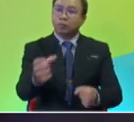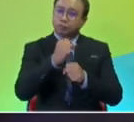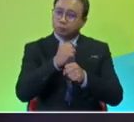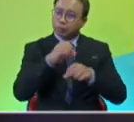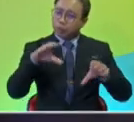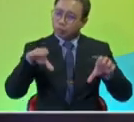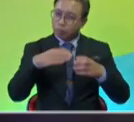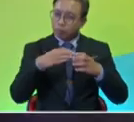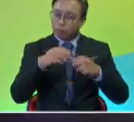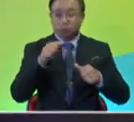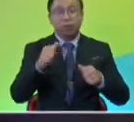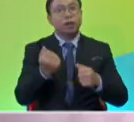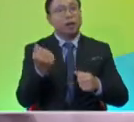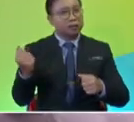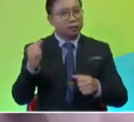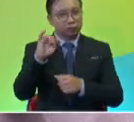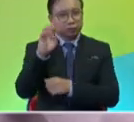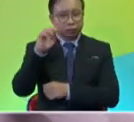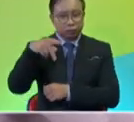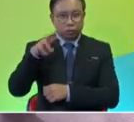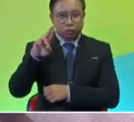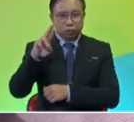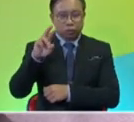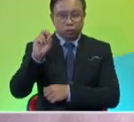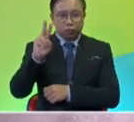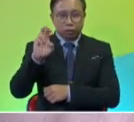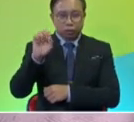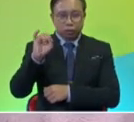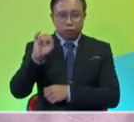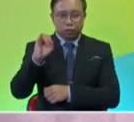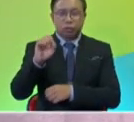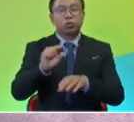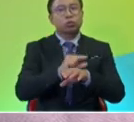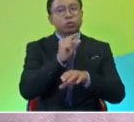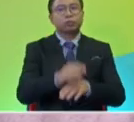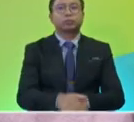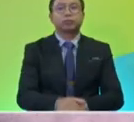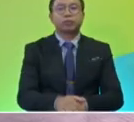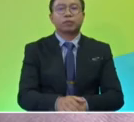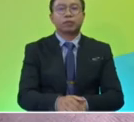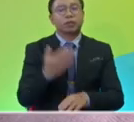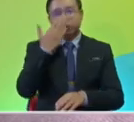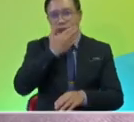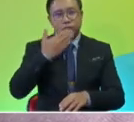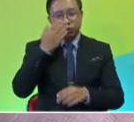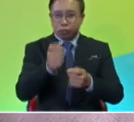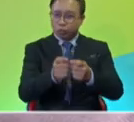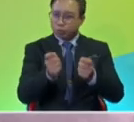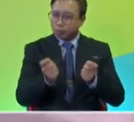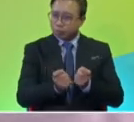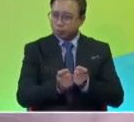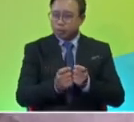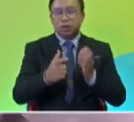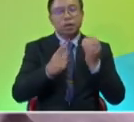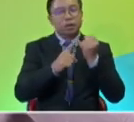nak hasilkan alat improvisasi menggunakan kita punya ni apa benda tempat tisu ni kan kotak tisu yang terakhir